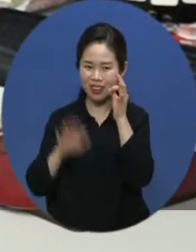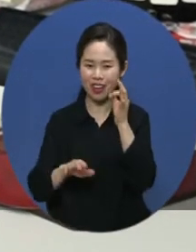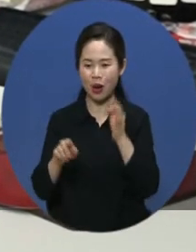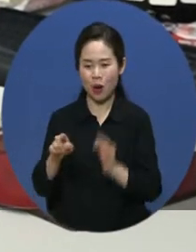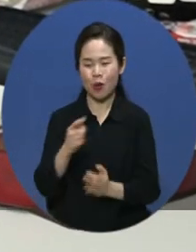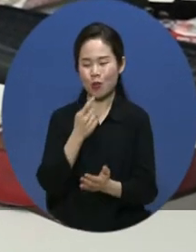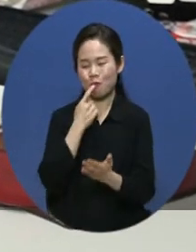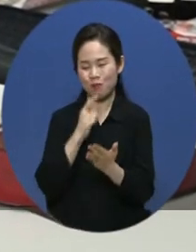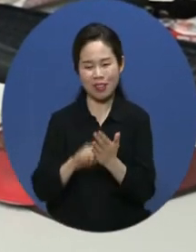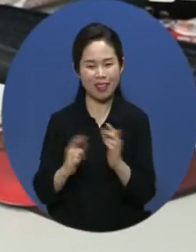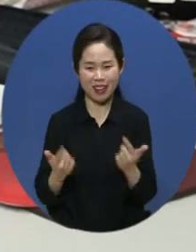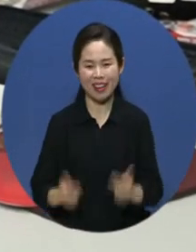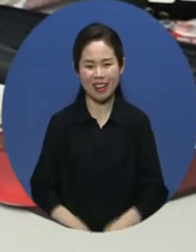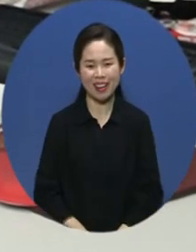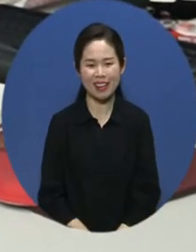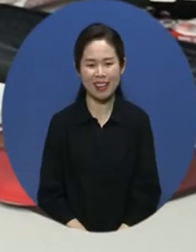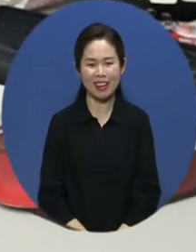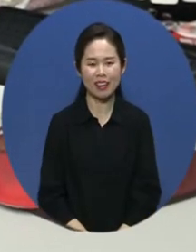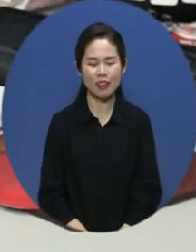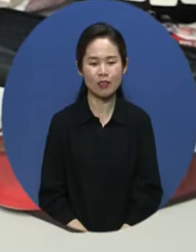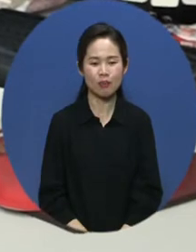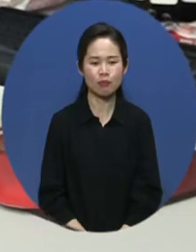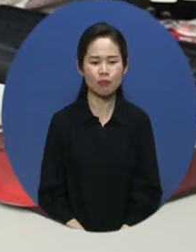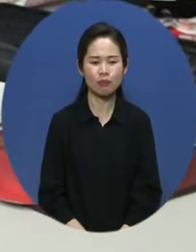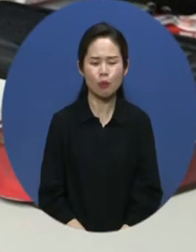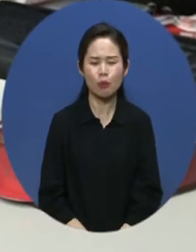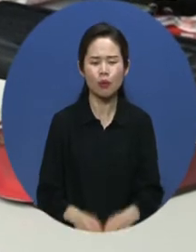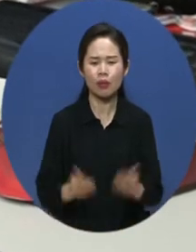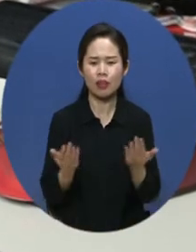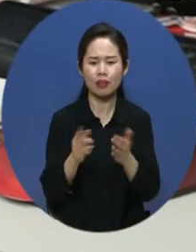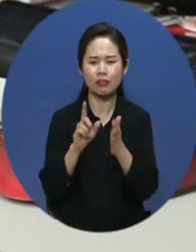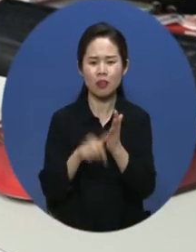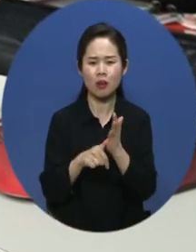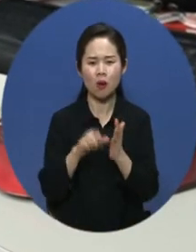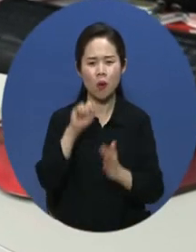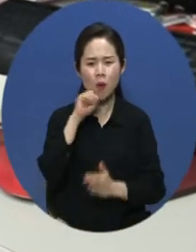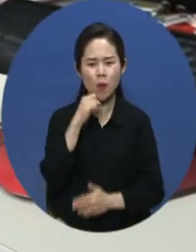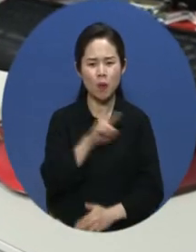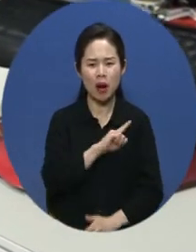것 같아요. 그럼 뭐 어떤 부분이 제일